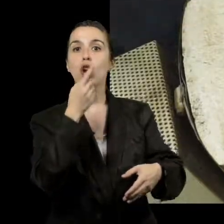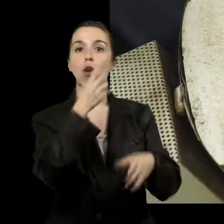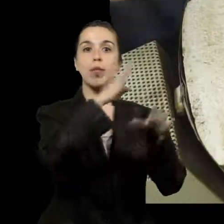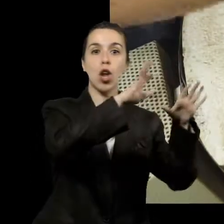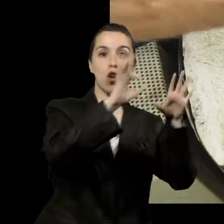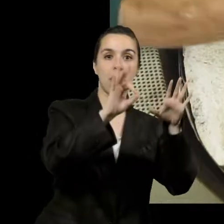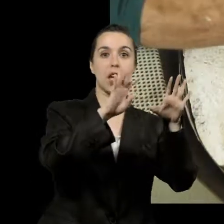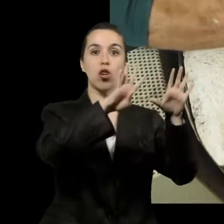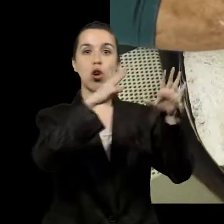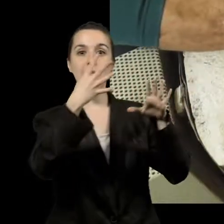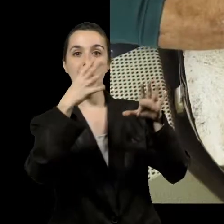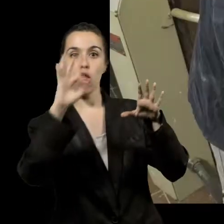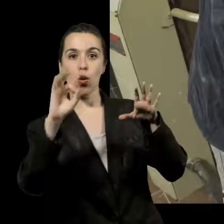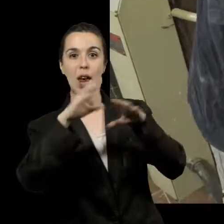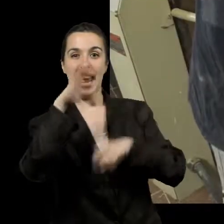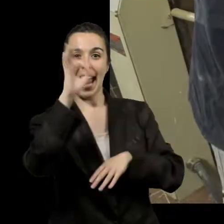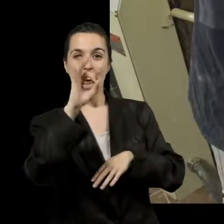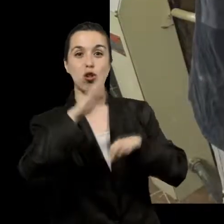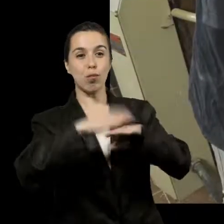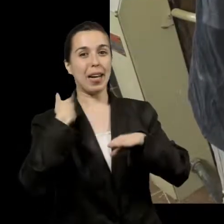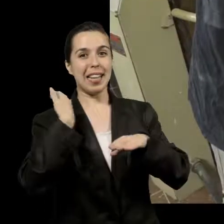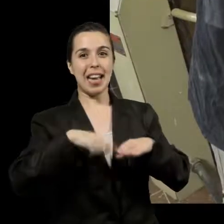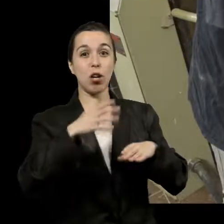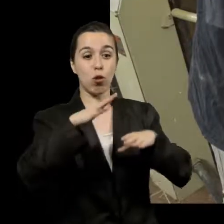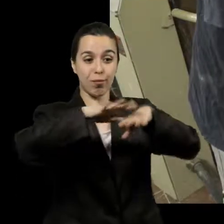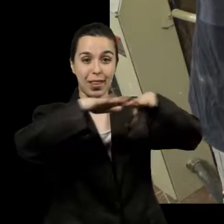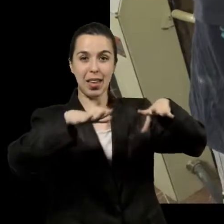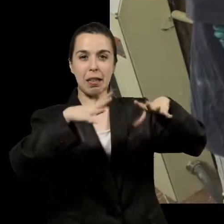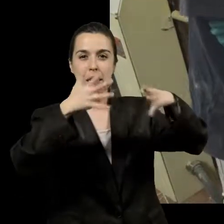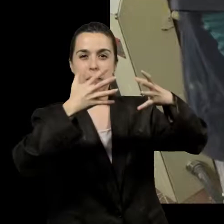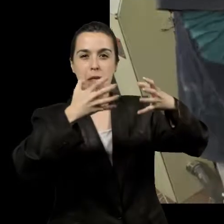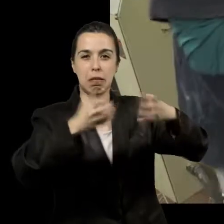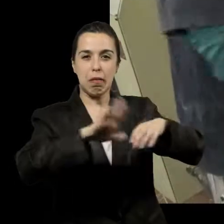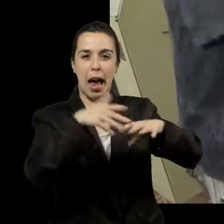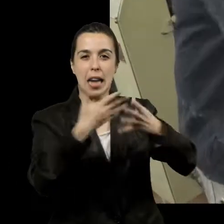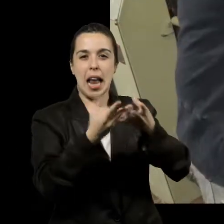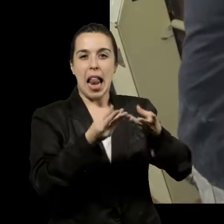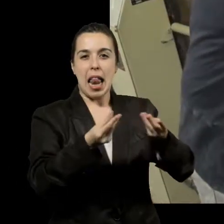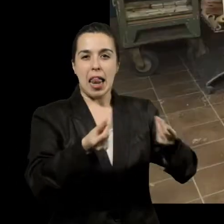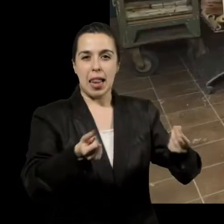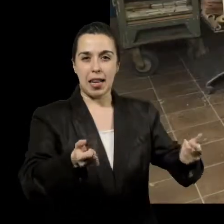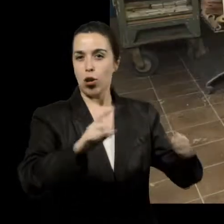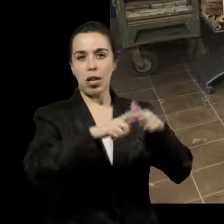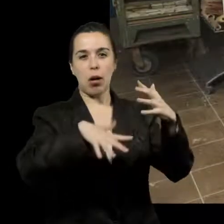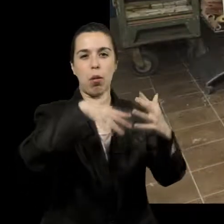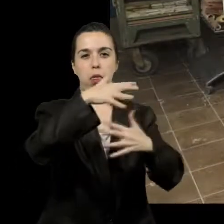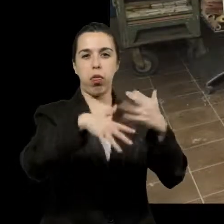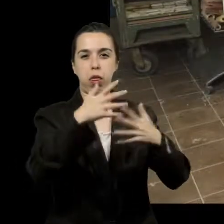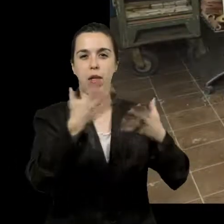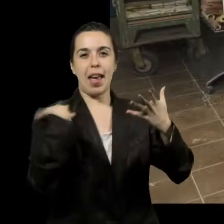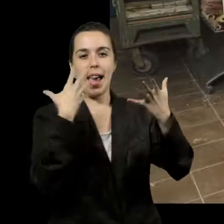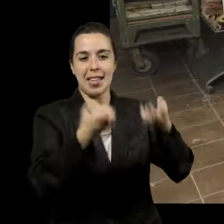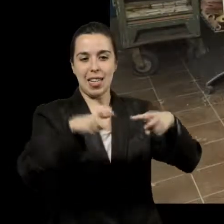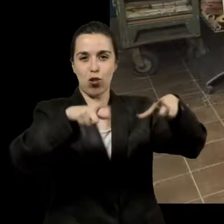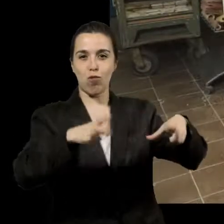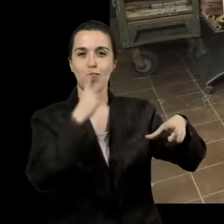una temperatura entre 950 i 980 graus per poder fondre els components de la coberta fins a ser líquids